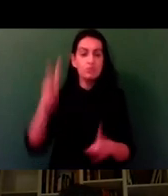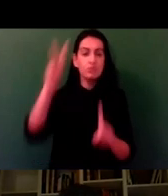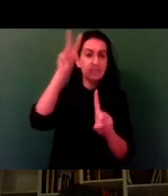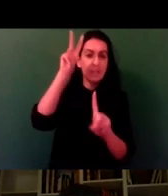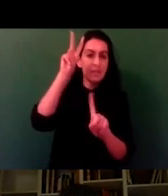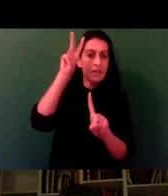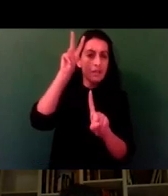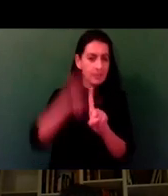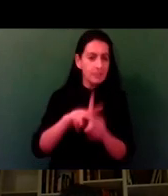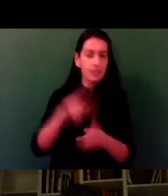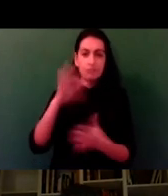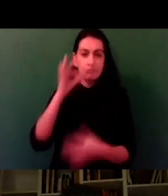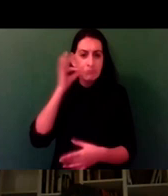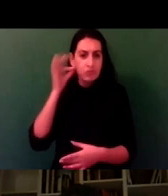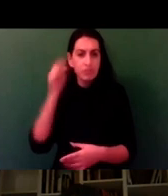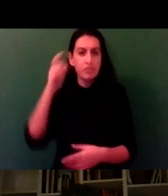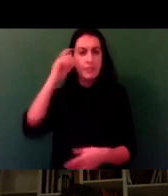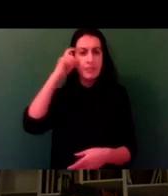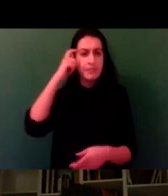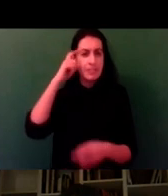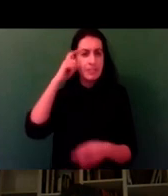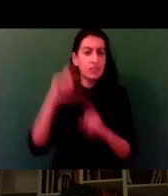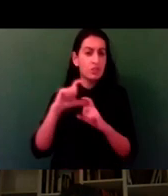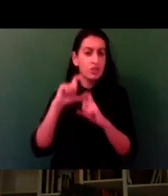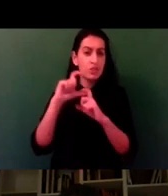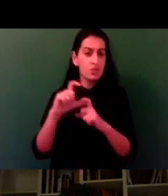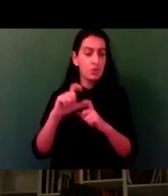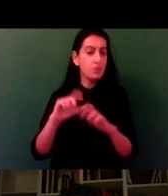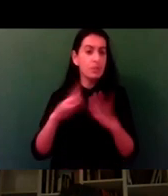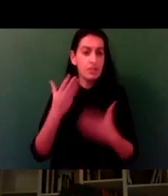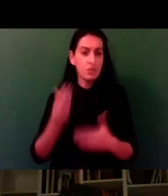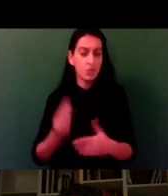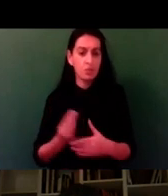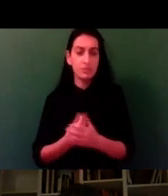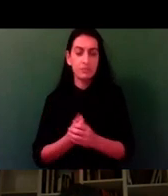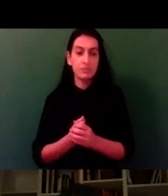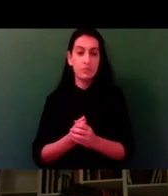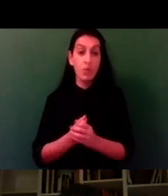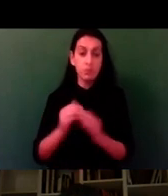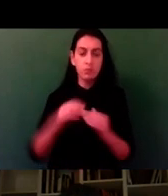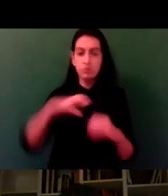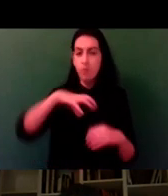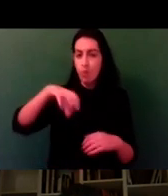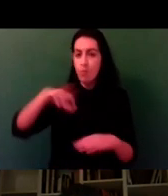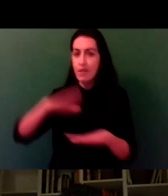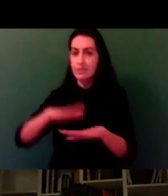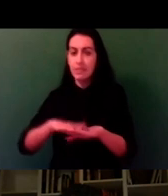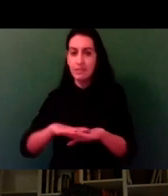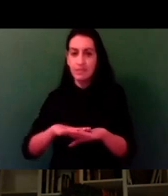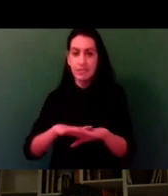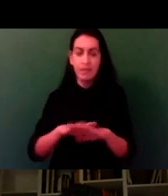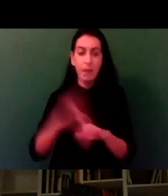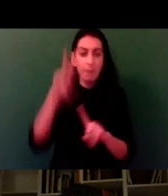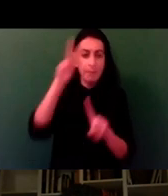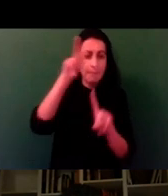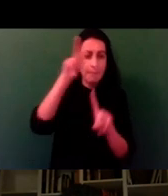için sorabilirim. Hani bu kademelendirmeyi yapmak aslında tasarım sürecinin bir parçası olursa o zaman mimari tasarım da bir katılımcı